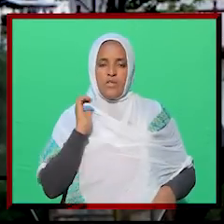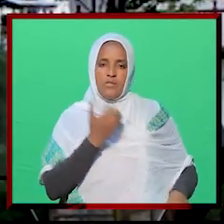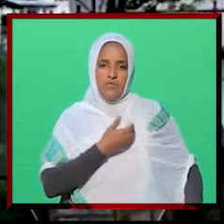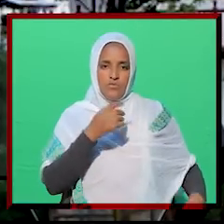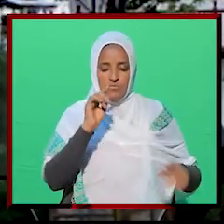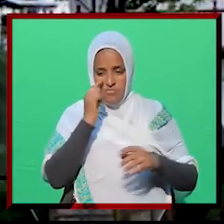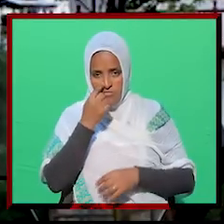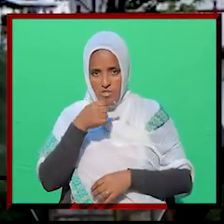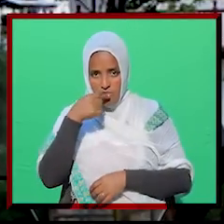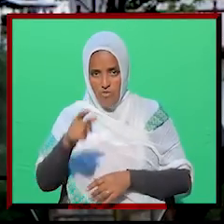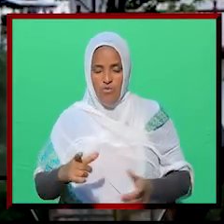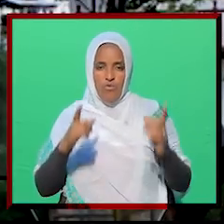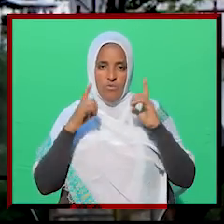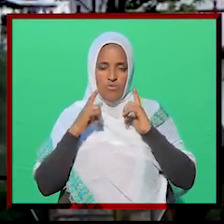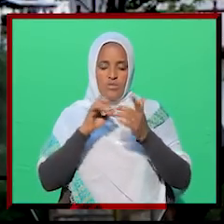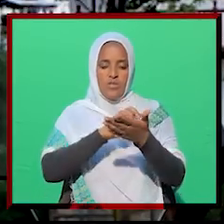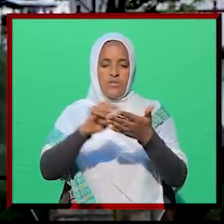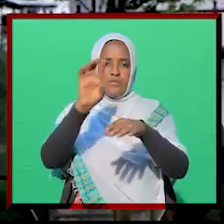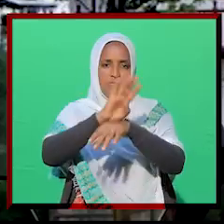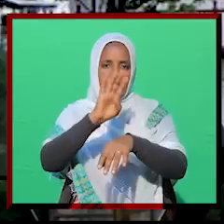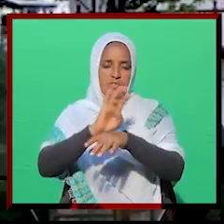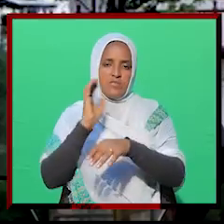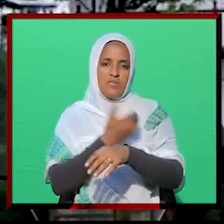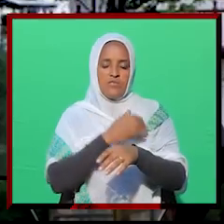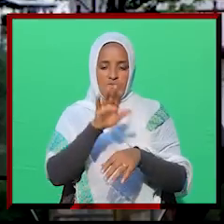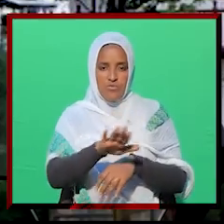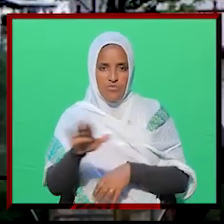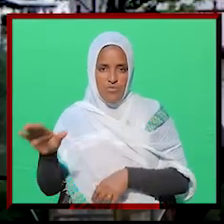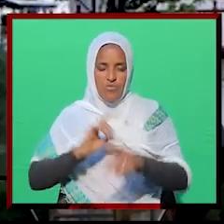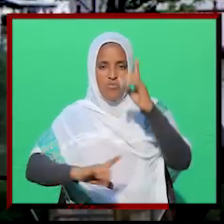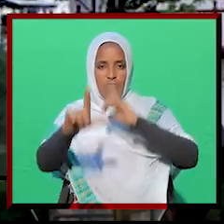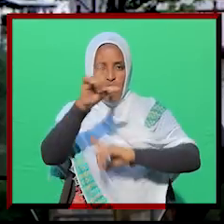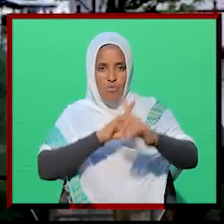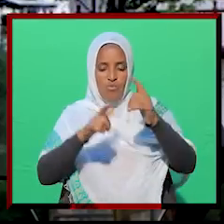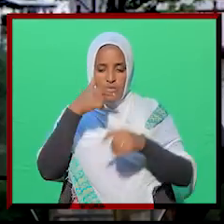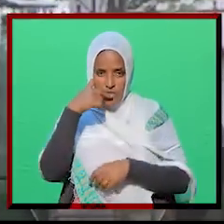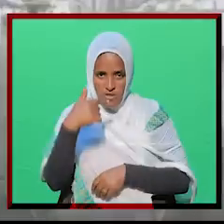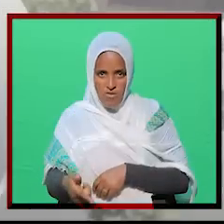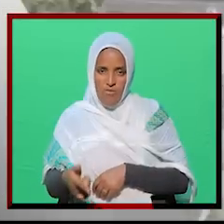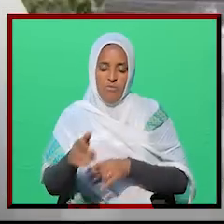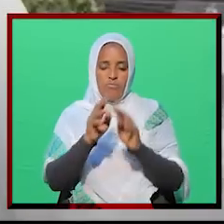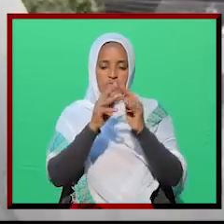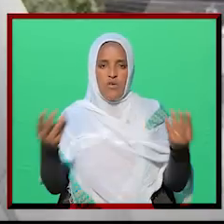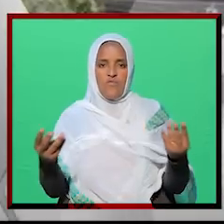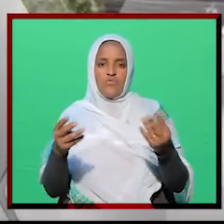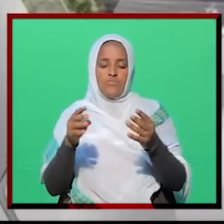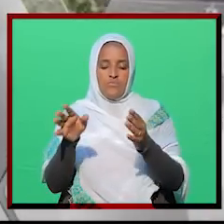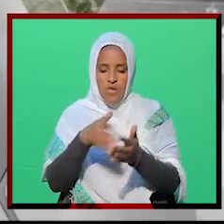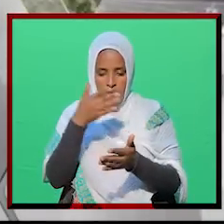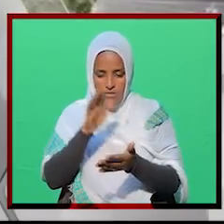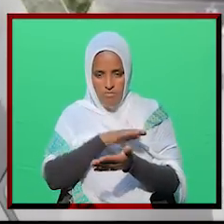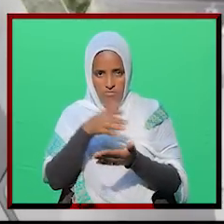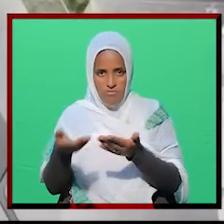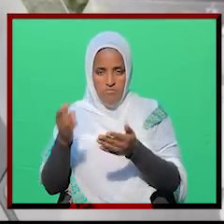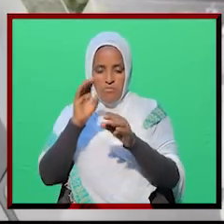ያህል ጥልቀት እንዳለው ወልዳብ ከተባለው የክህደት ድርሰታቸው ላይ ማንበብ ለዚሁ በቂ ምስክር ነው። የካቶሊክ እምነትን